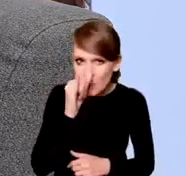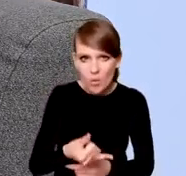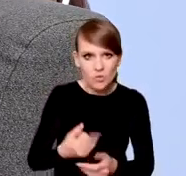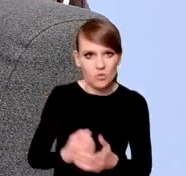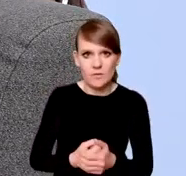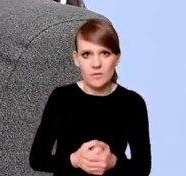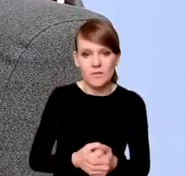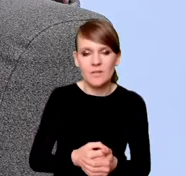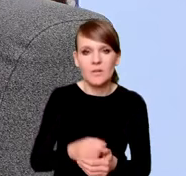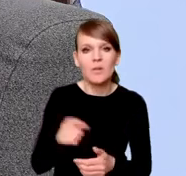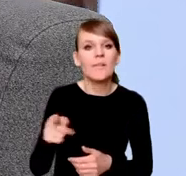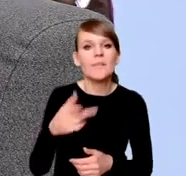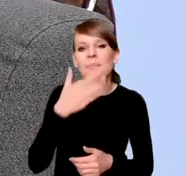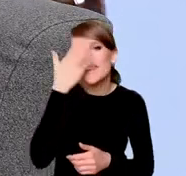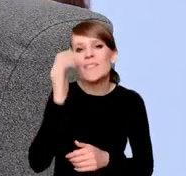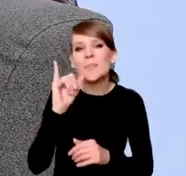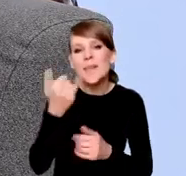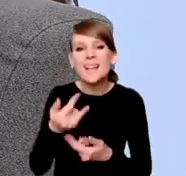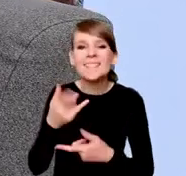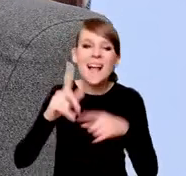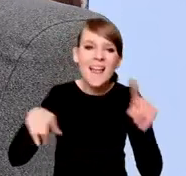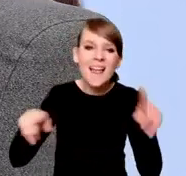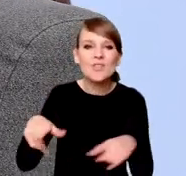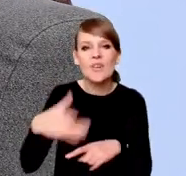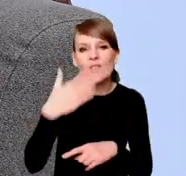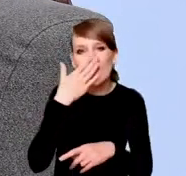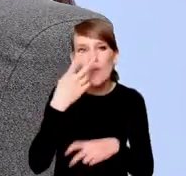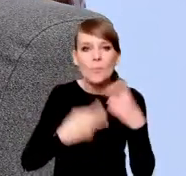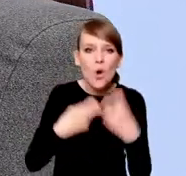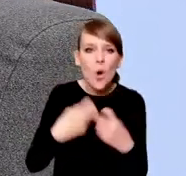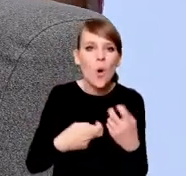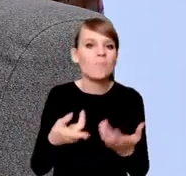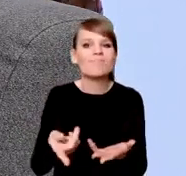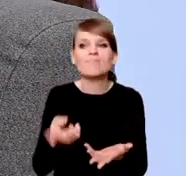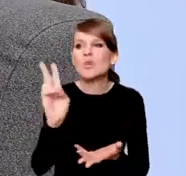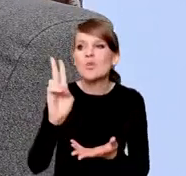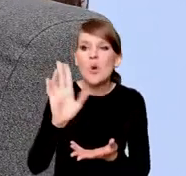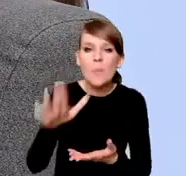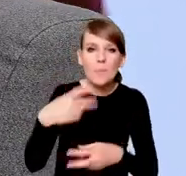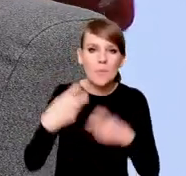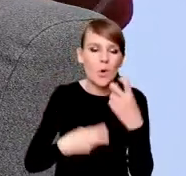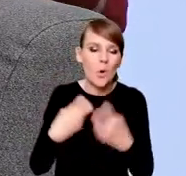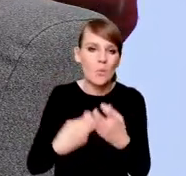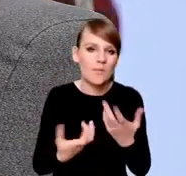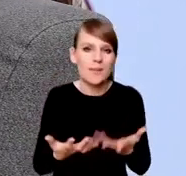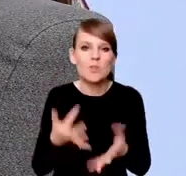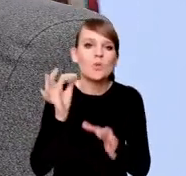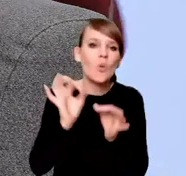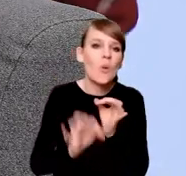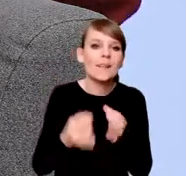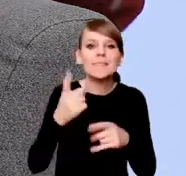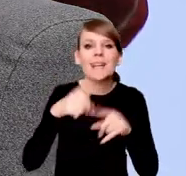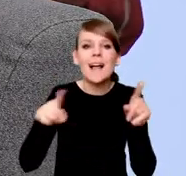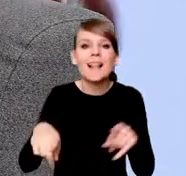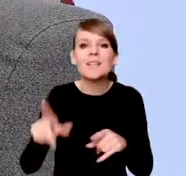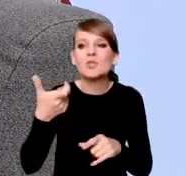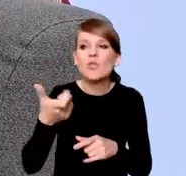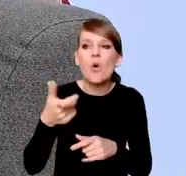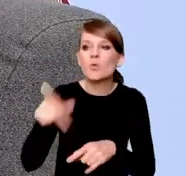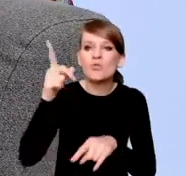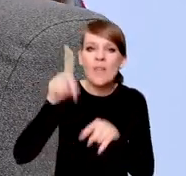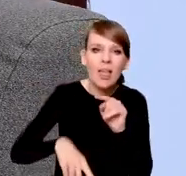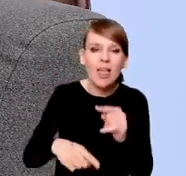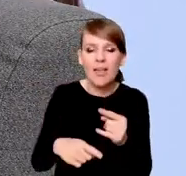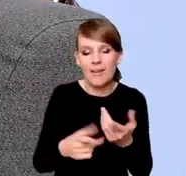zależy od tego, jaki to jest problem, kogo dotyczy, jakie jest tam, że tak powiem, jaka nieprawidłowość, o jakim